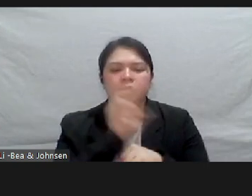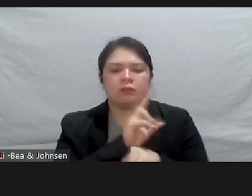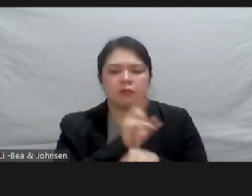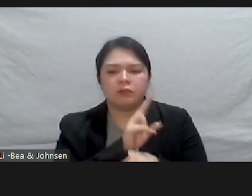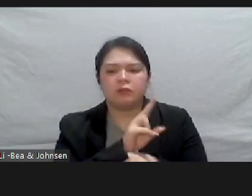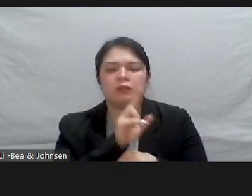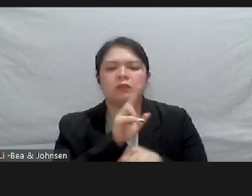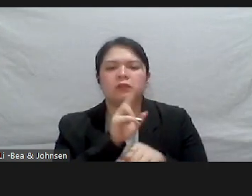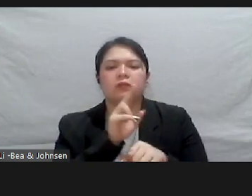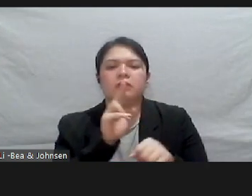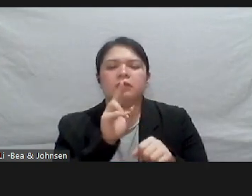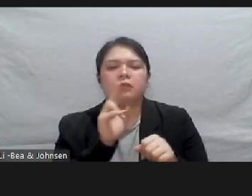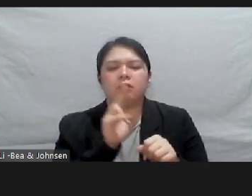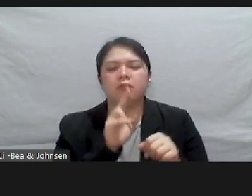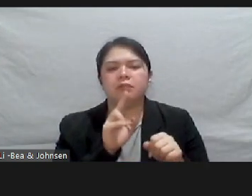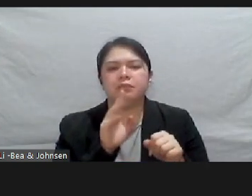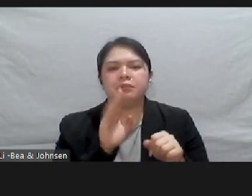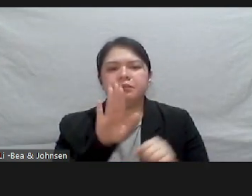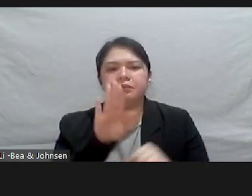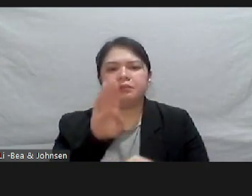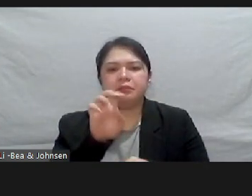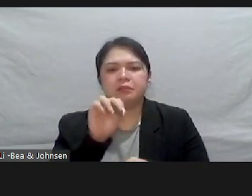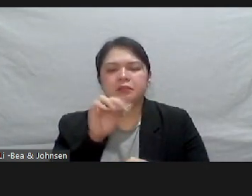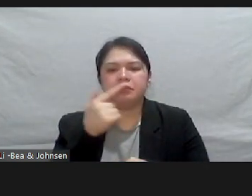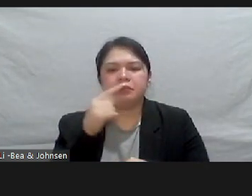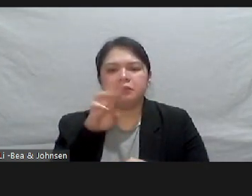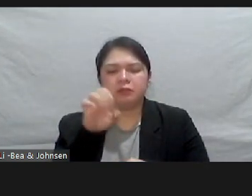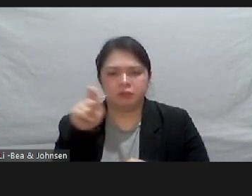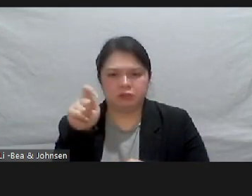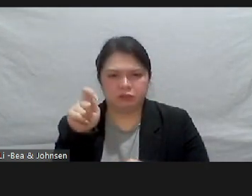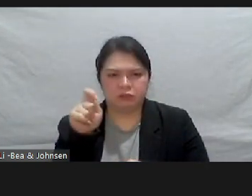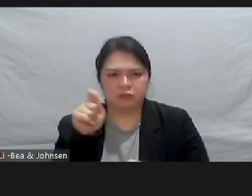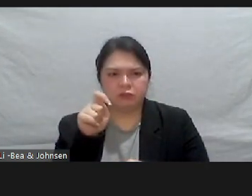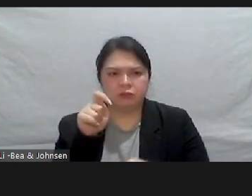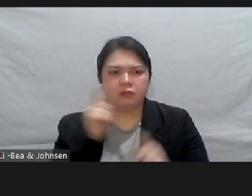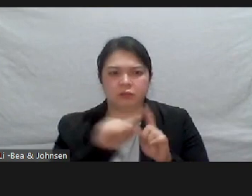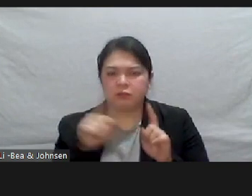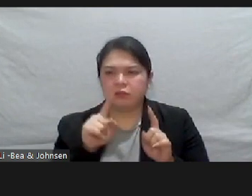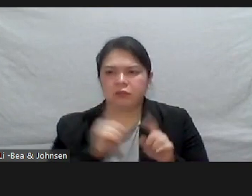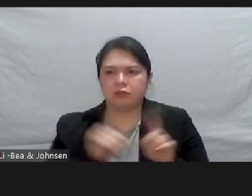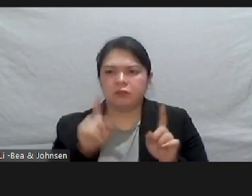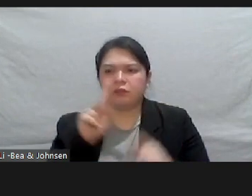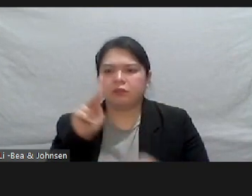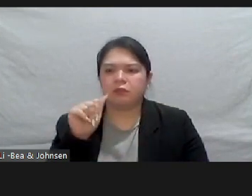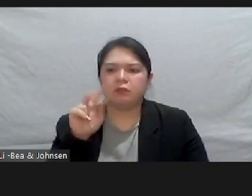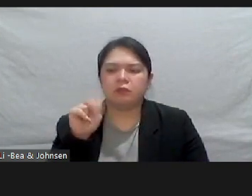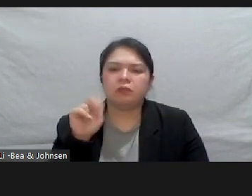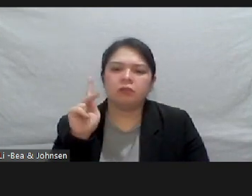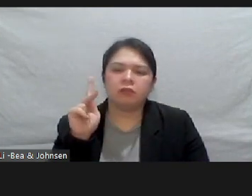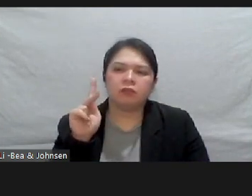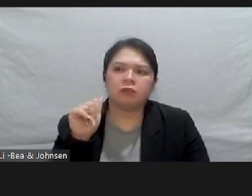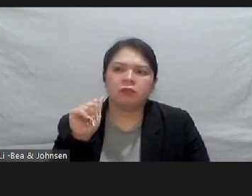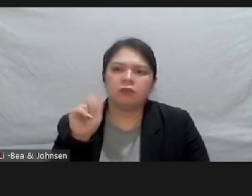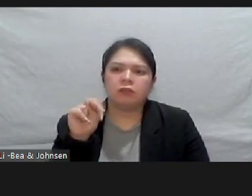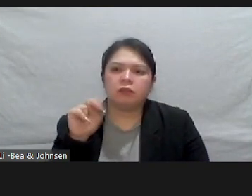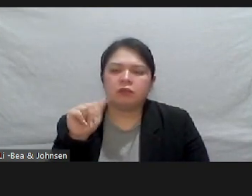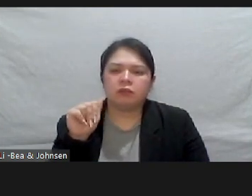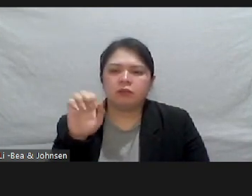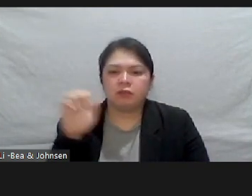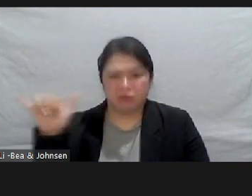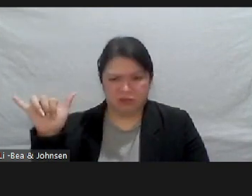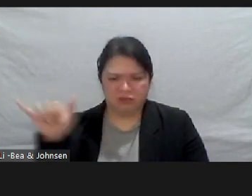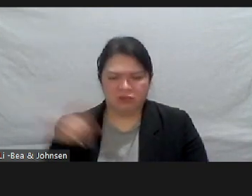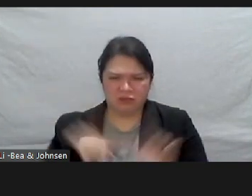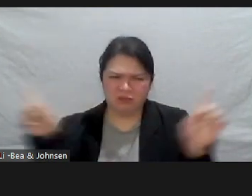Ilocano, eh, iba na, hindi naman na Ilocano ang ginagamit nila, Kankanae, ano. Kaya siguro, pag sinabing language